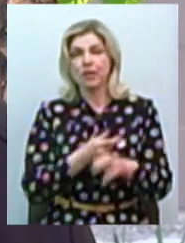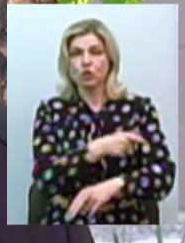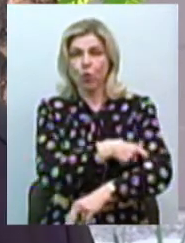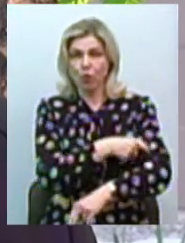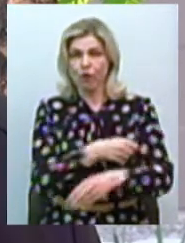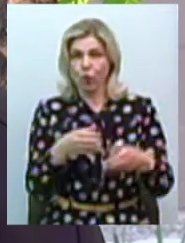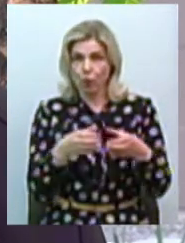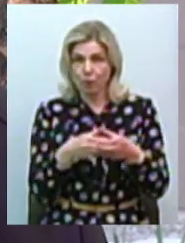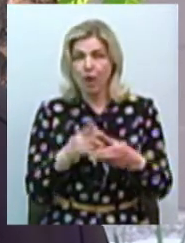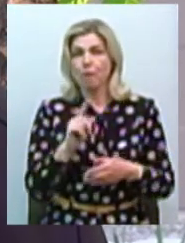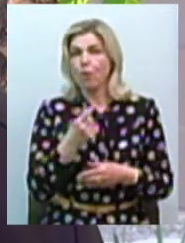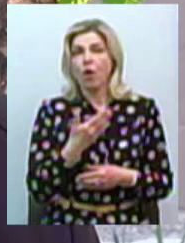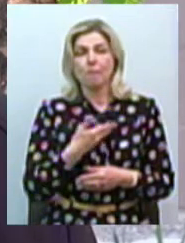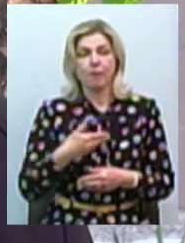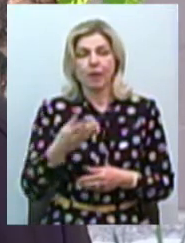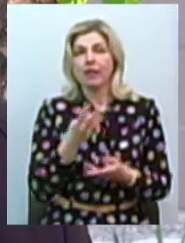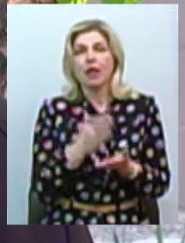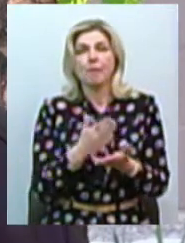ми